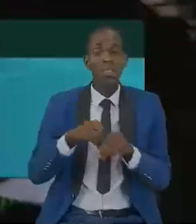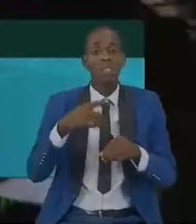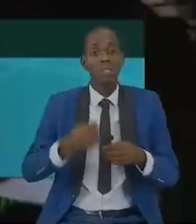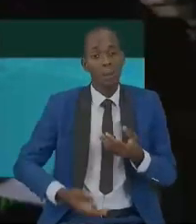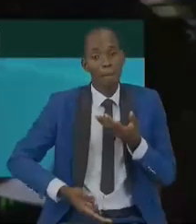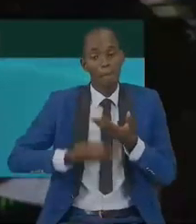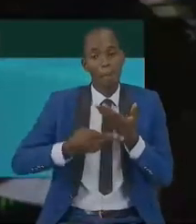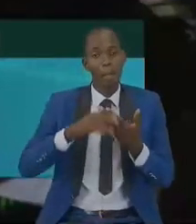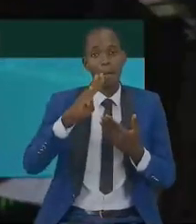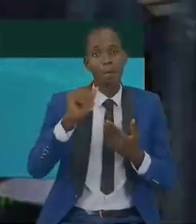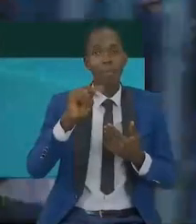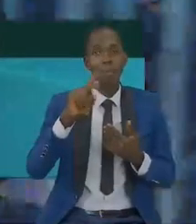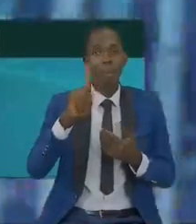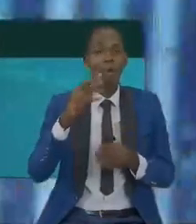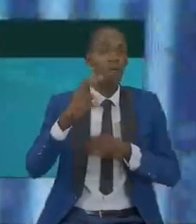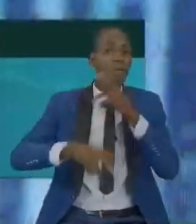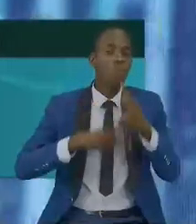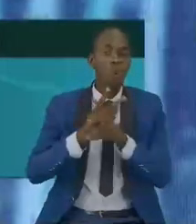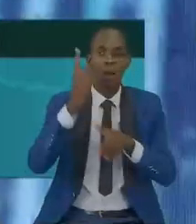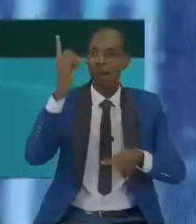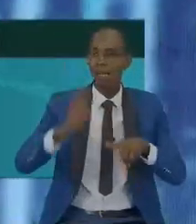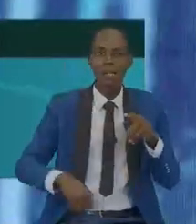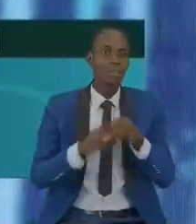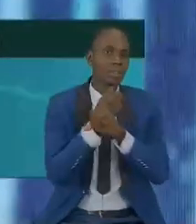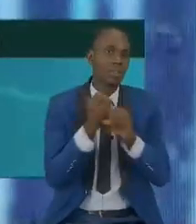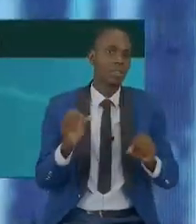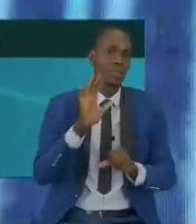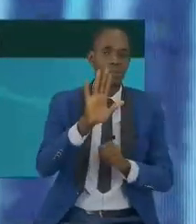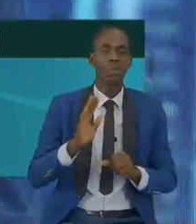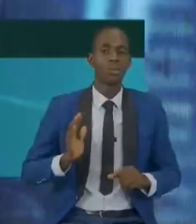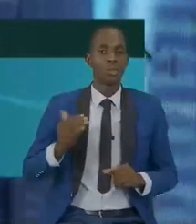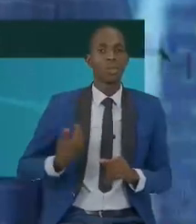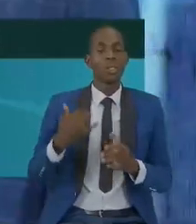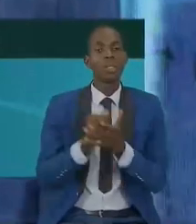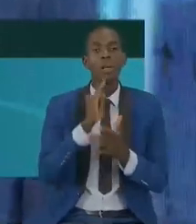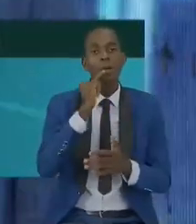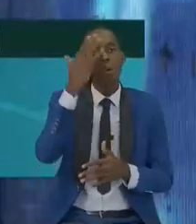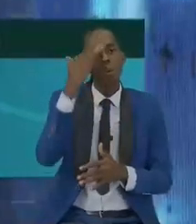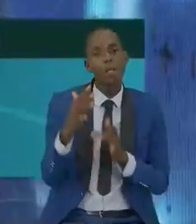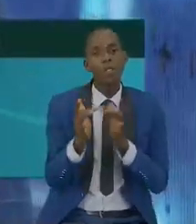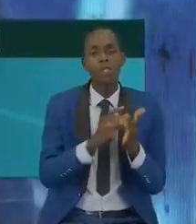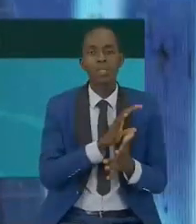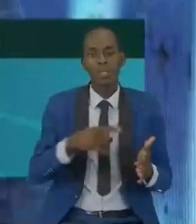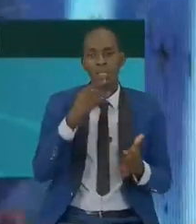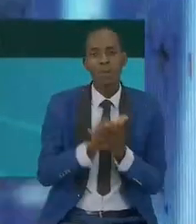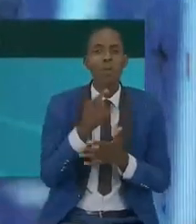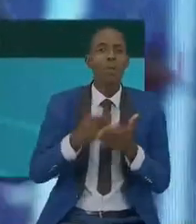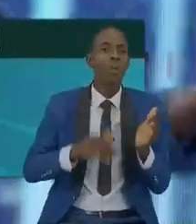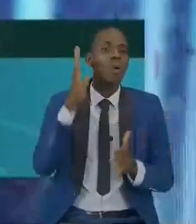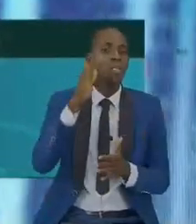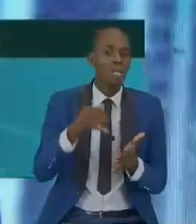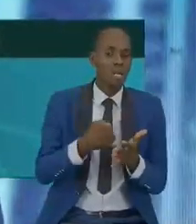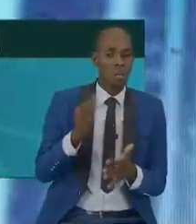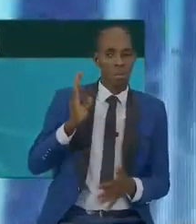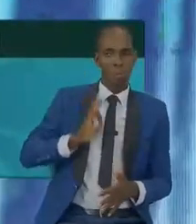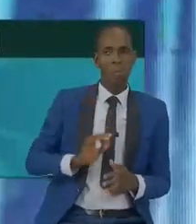l'or. Tout l'argent dans le monde, dans les banques, ne peut jamais racheter votre âme. C'est